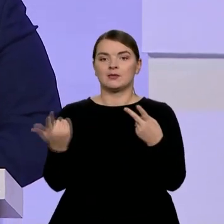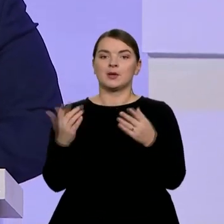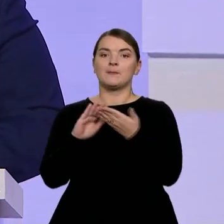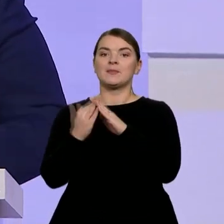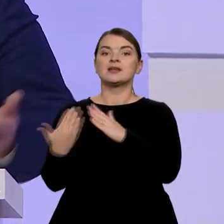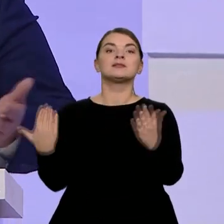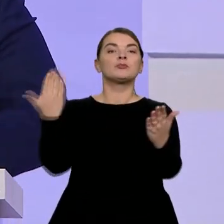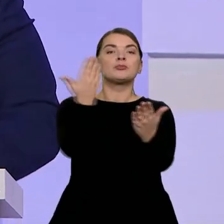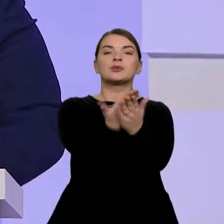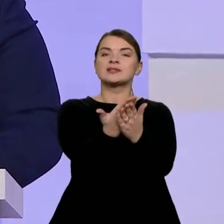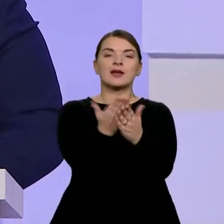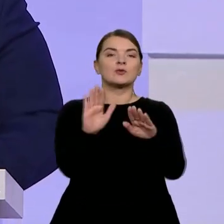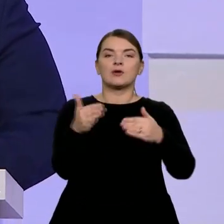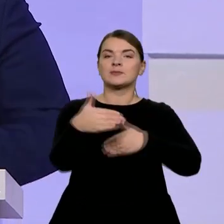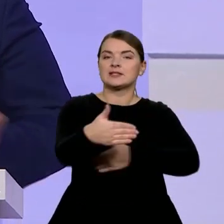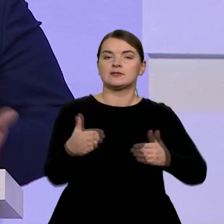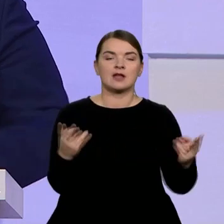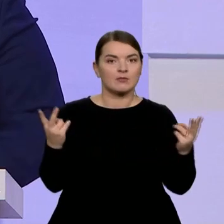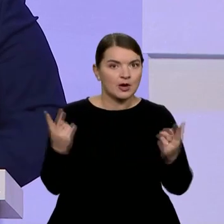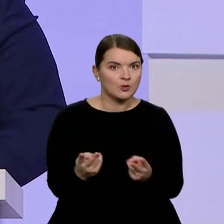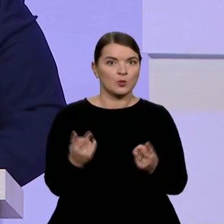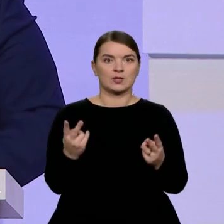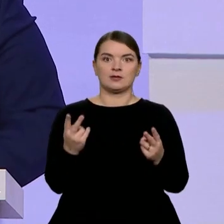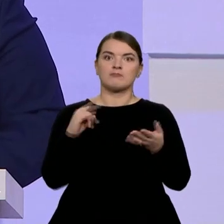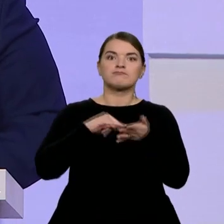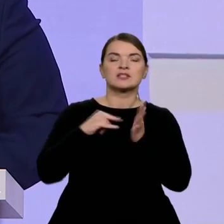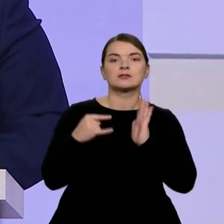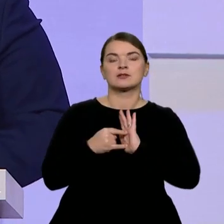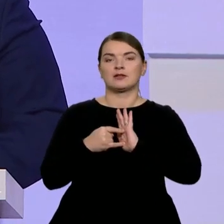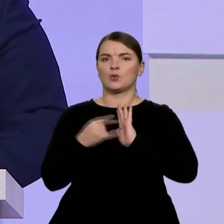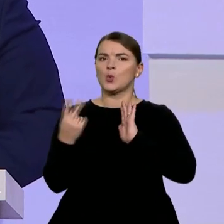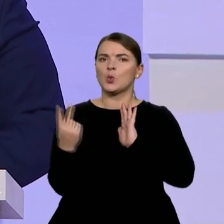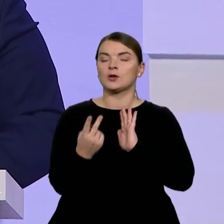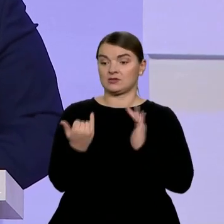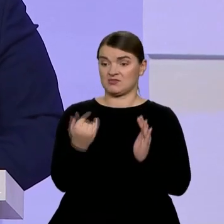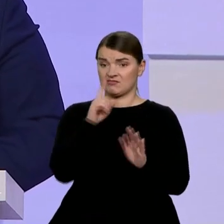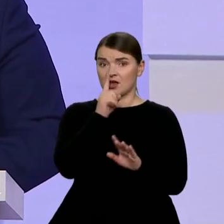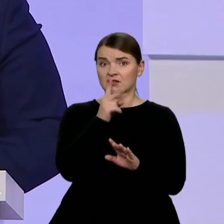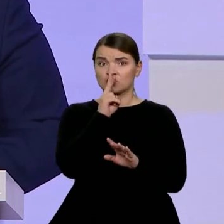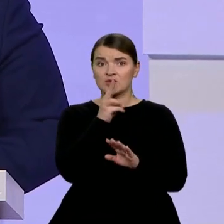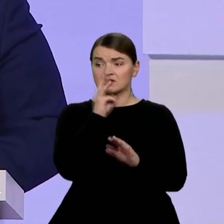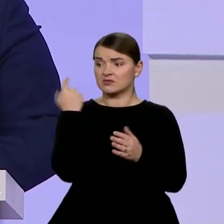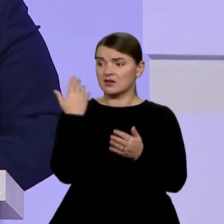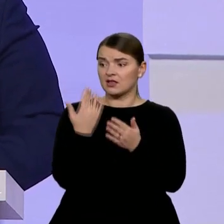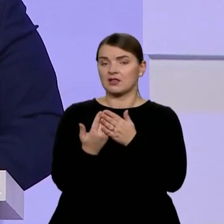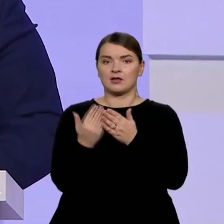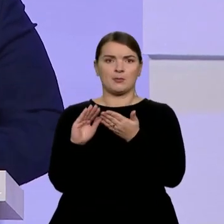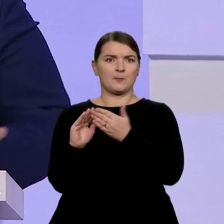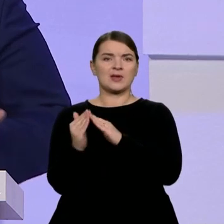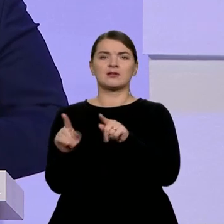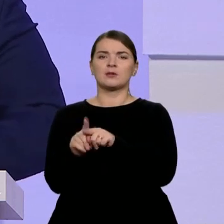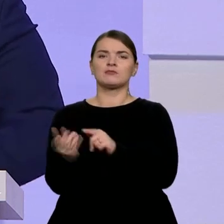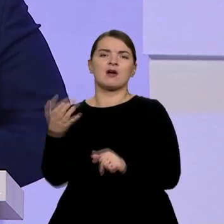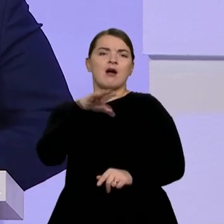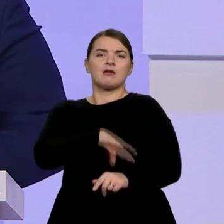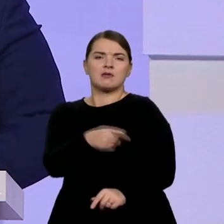sistemą, normalią strategiją, nes pastaruosius metus miestas buvo reprezentuojamas tik kaip mažiausias atlyginimo miestas, tai kokius